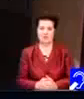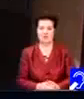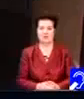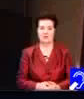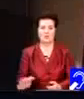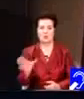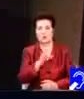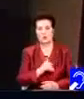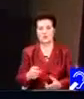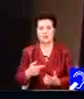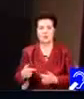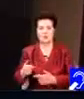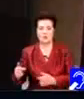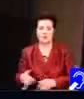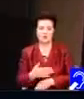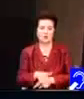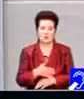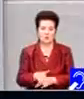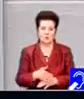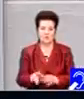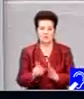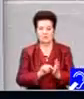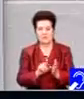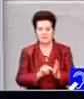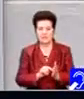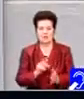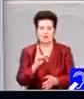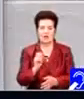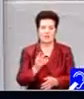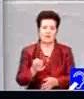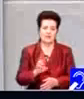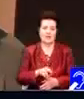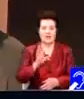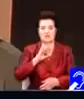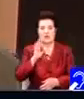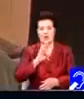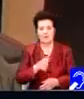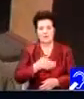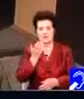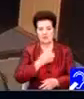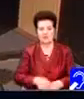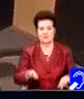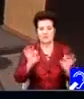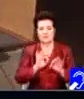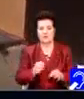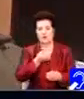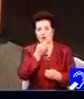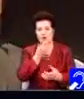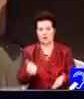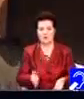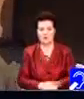În toate domeniile, și drumurile, și pensiile, și canalizarea, și apa, și încălzirea. Ничего хорошего не можем сказать.